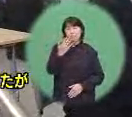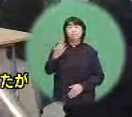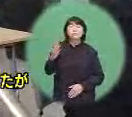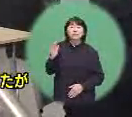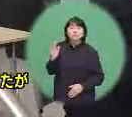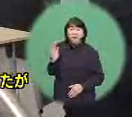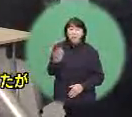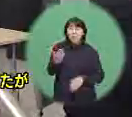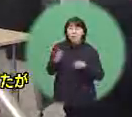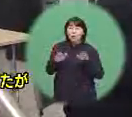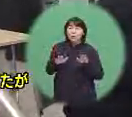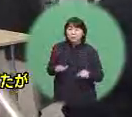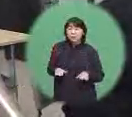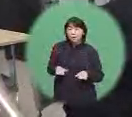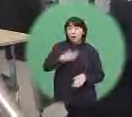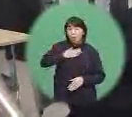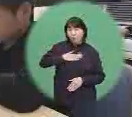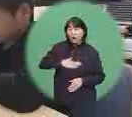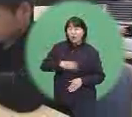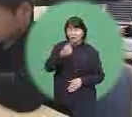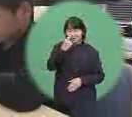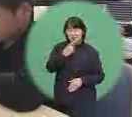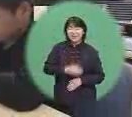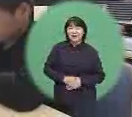つ分かるようになってきました。